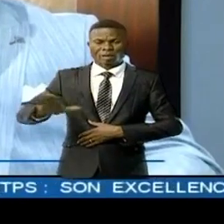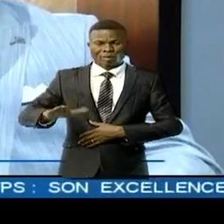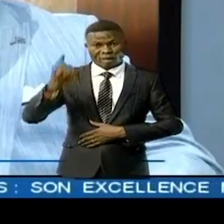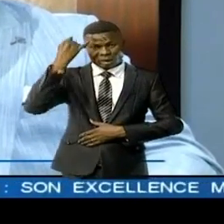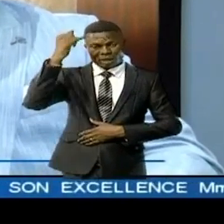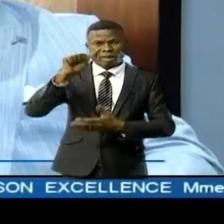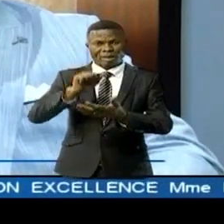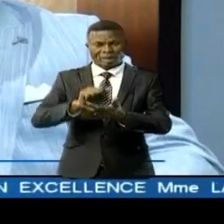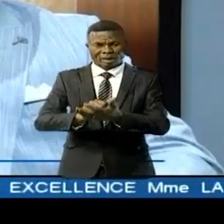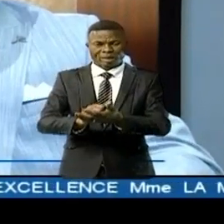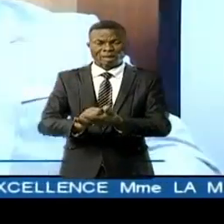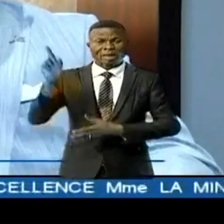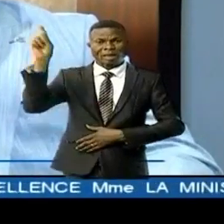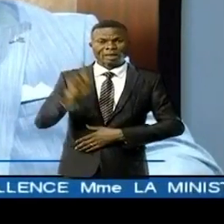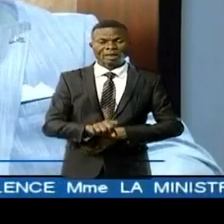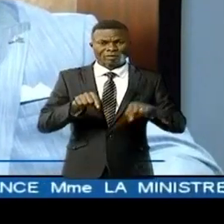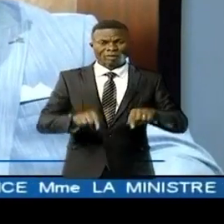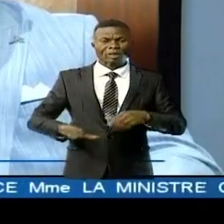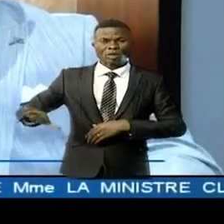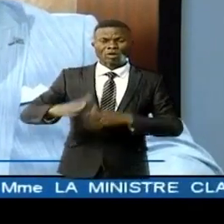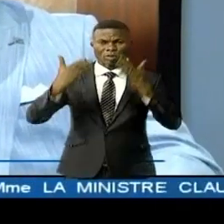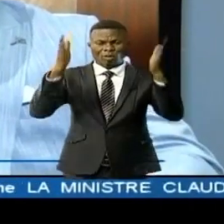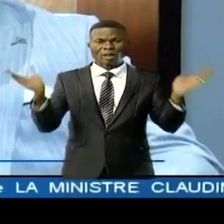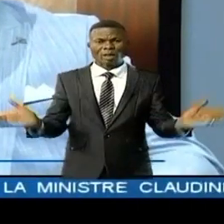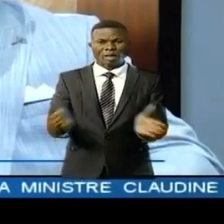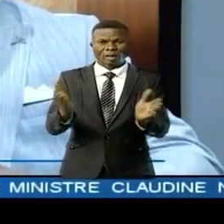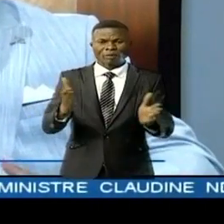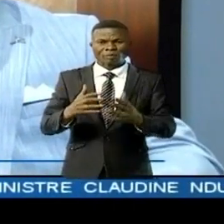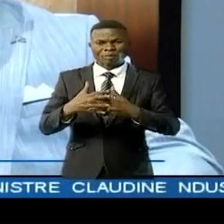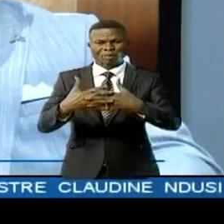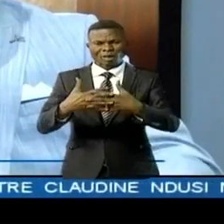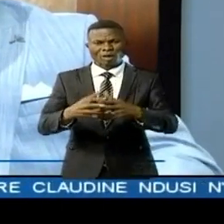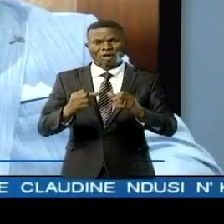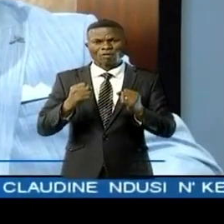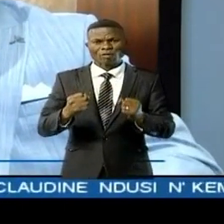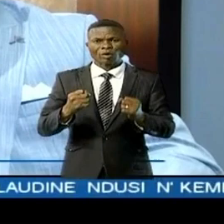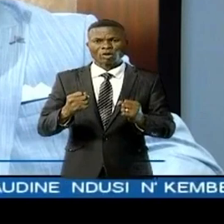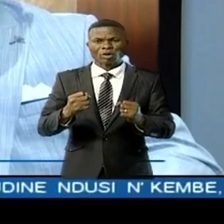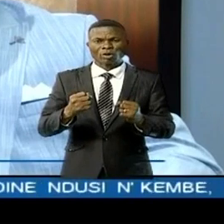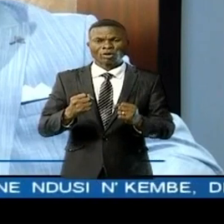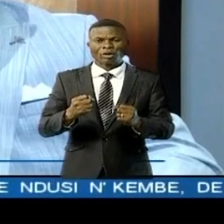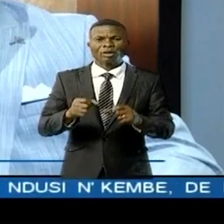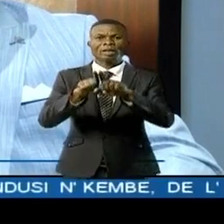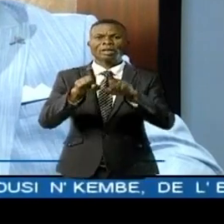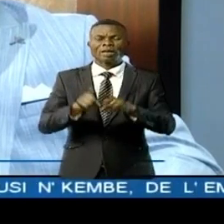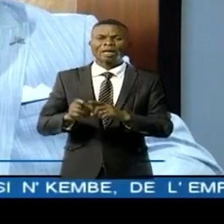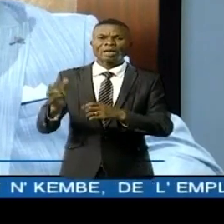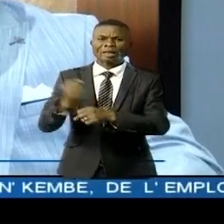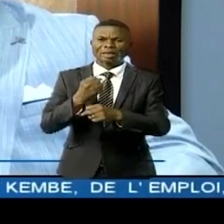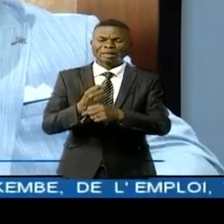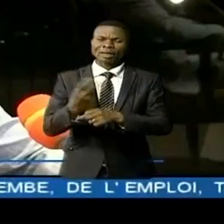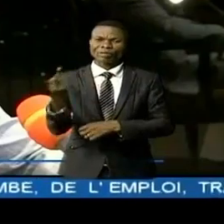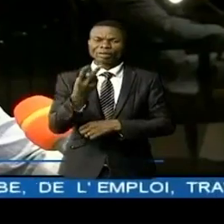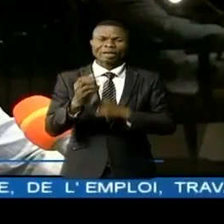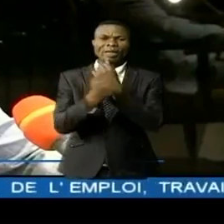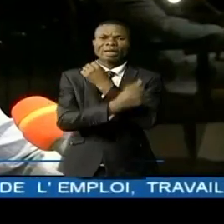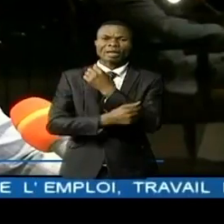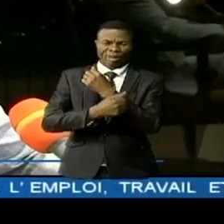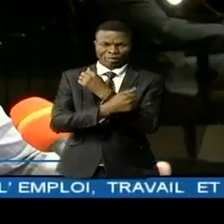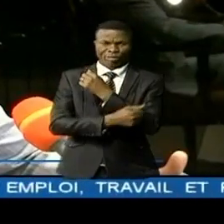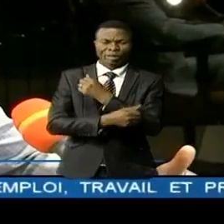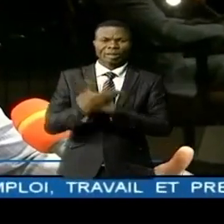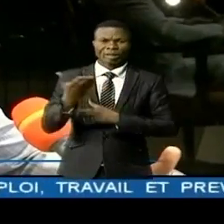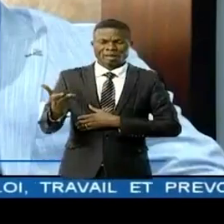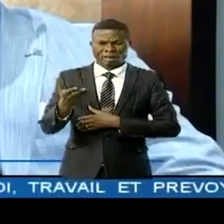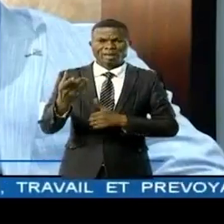contexte-là qu'il vient pour renforcer le partenariat et la coopération entre nos deux pays, le bilatéral surtout.